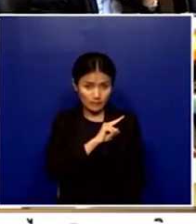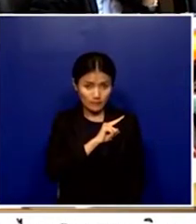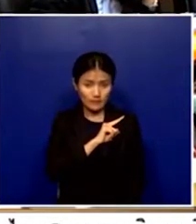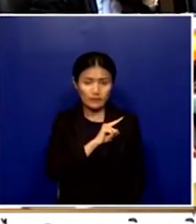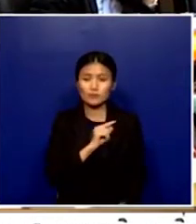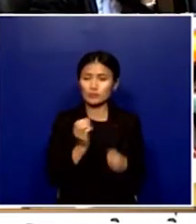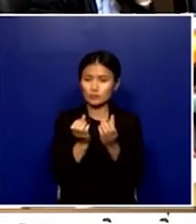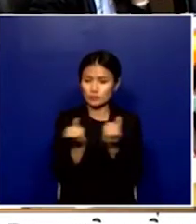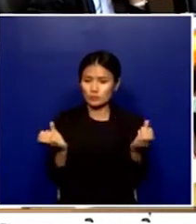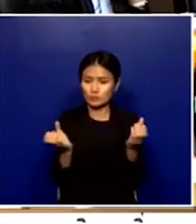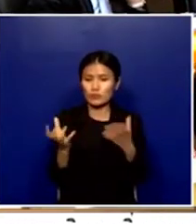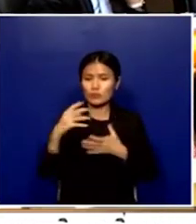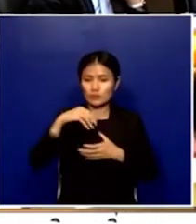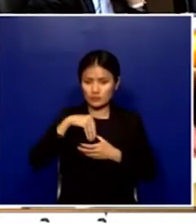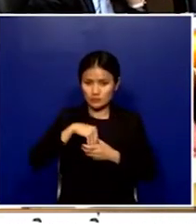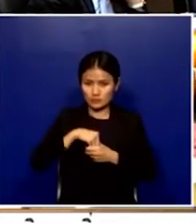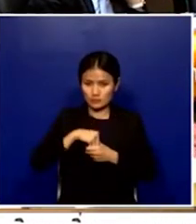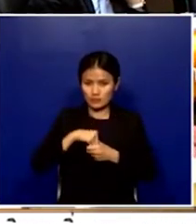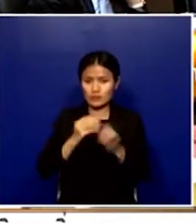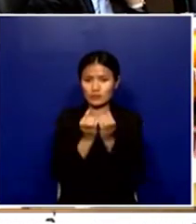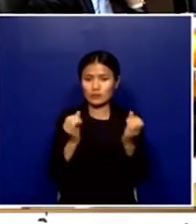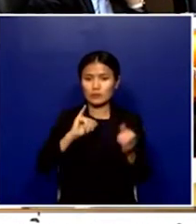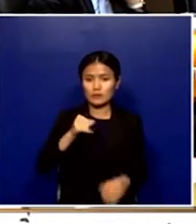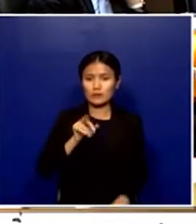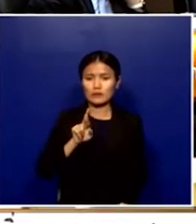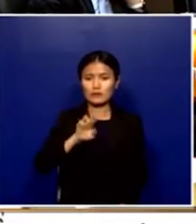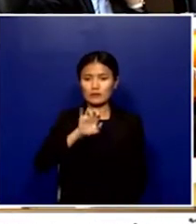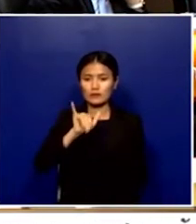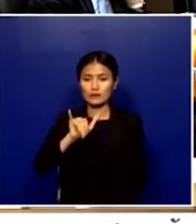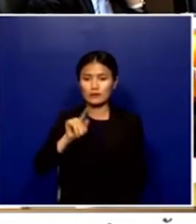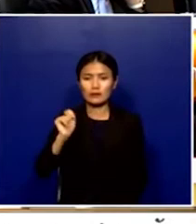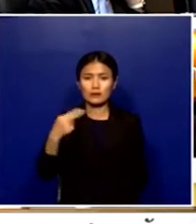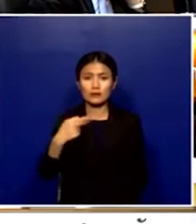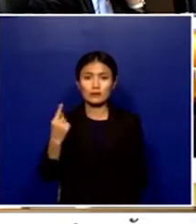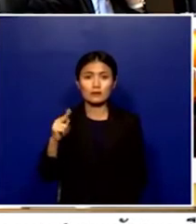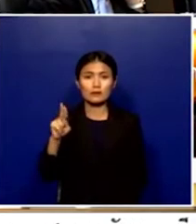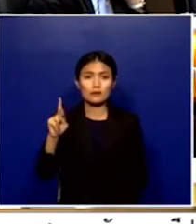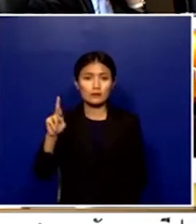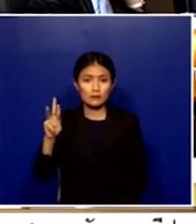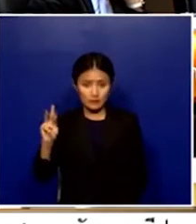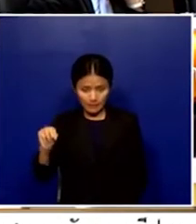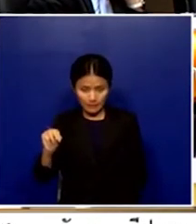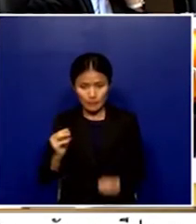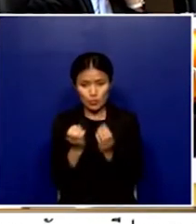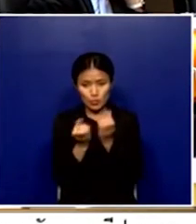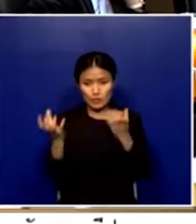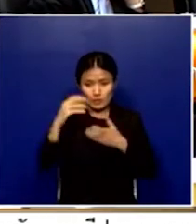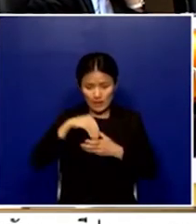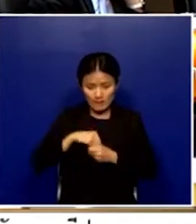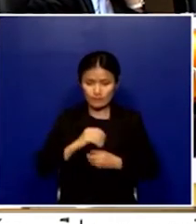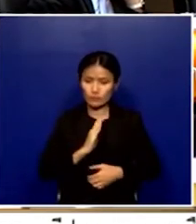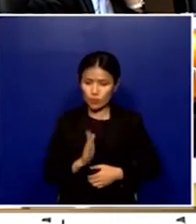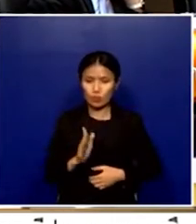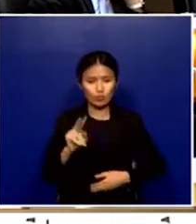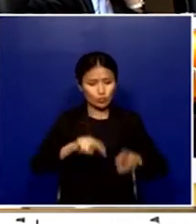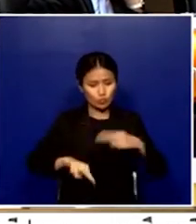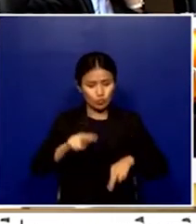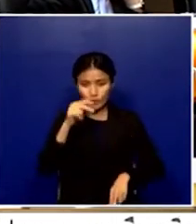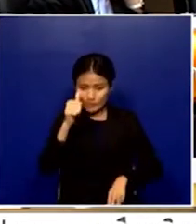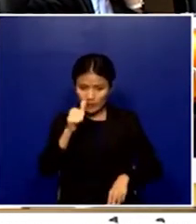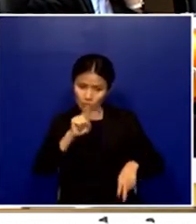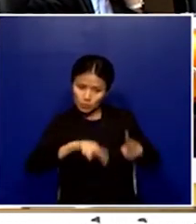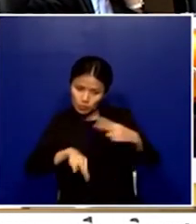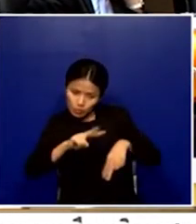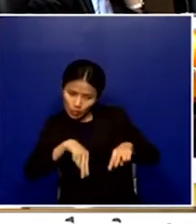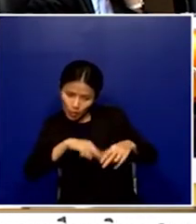ริยธรรมมีคุณธรรมเป็นที่ประจักค่ะ จะต้องโรงใสตัวสอบได้และตัวสอบง่าย